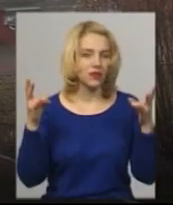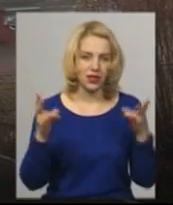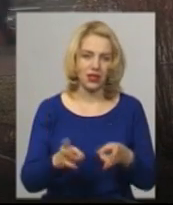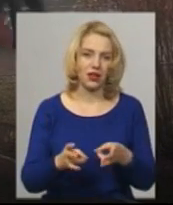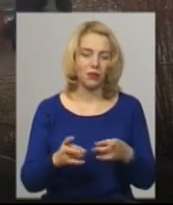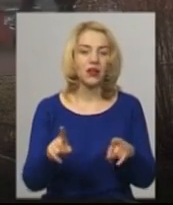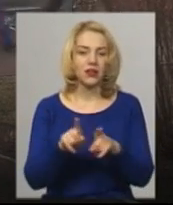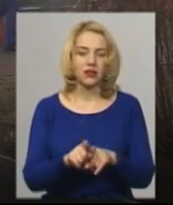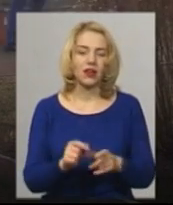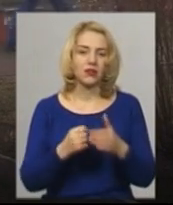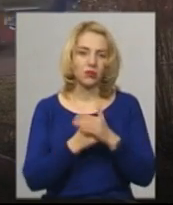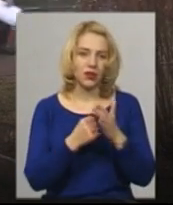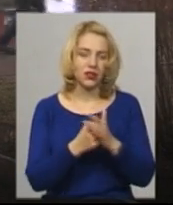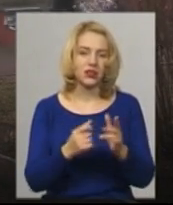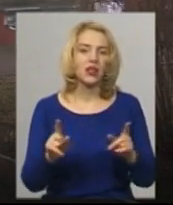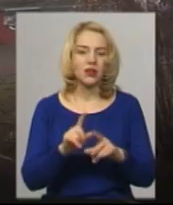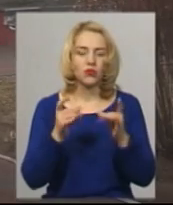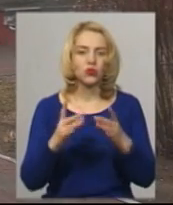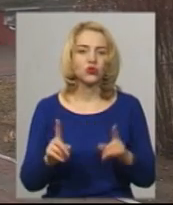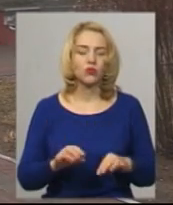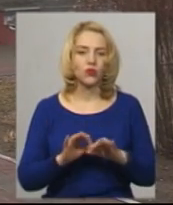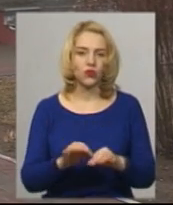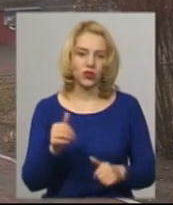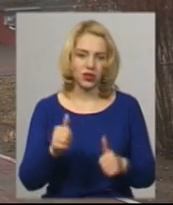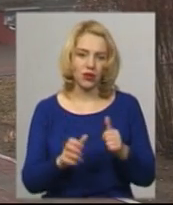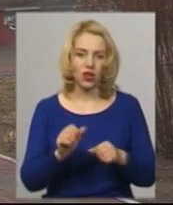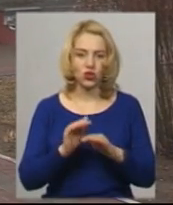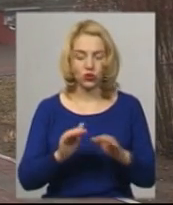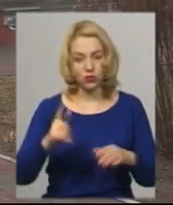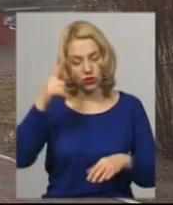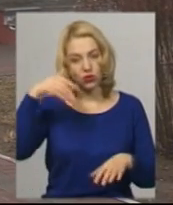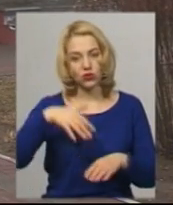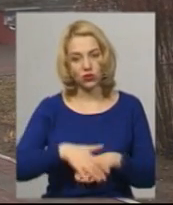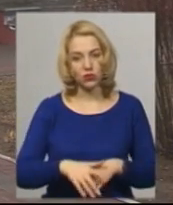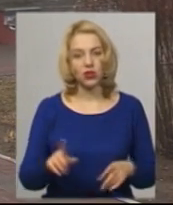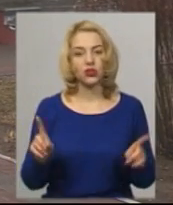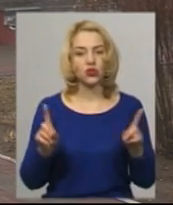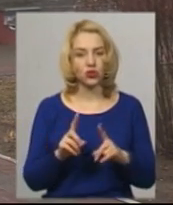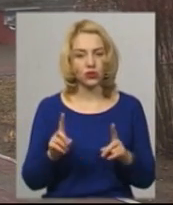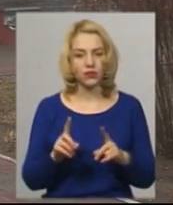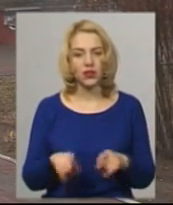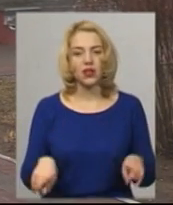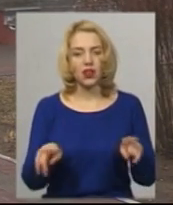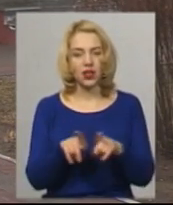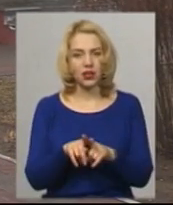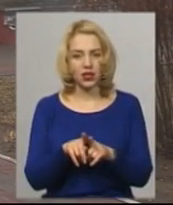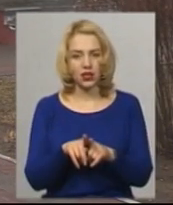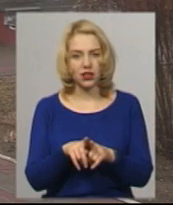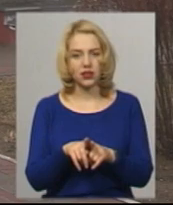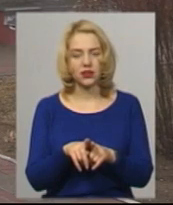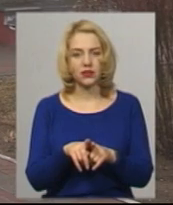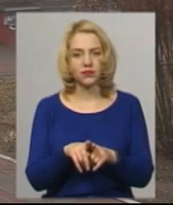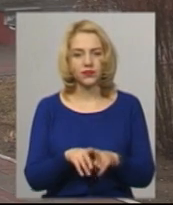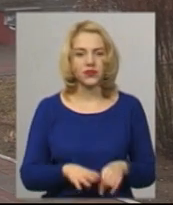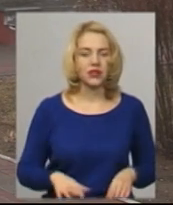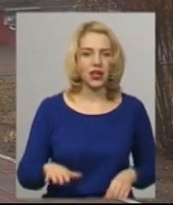і не просто для того, щоб проводити змагання, а щоб діти розуміли, що на таких аренах